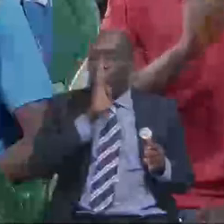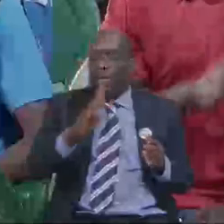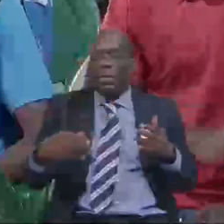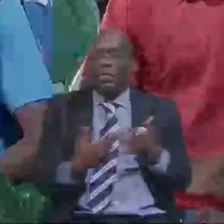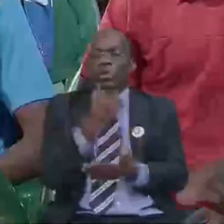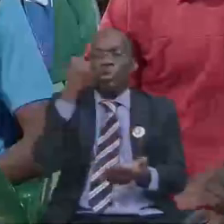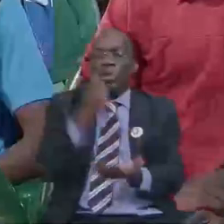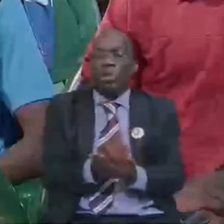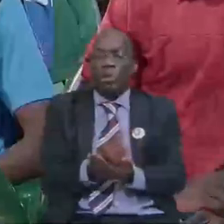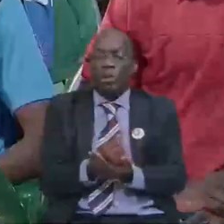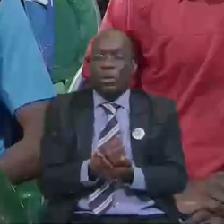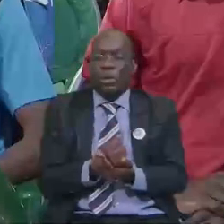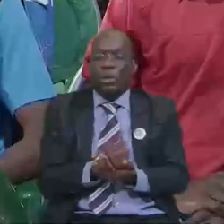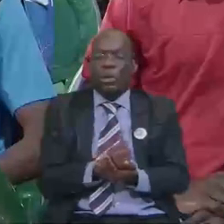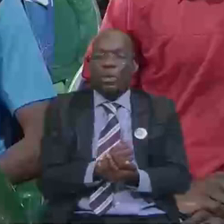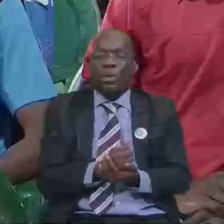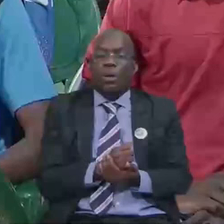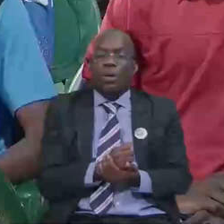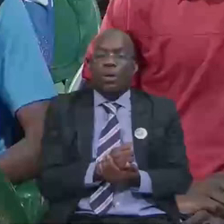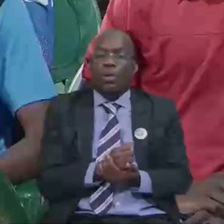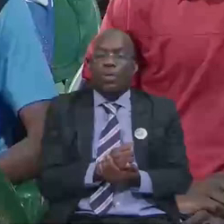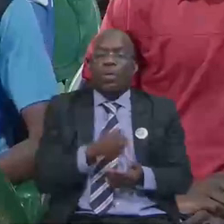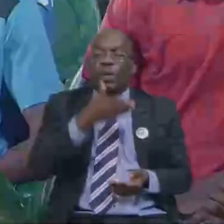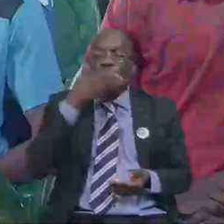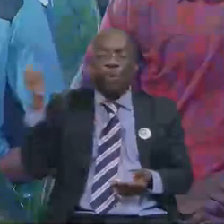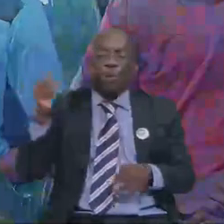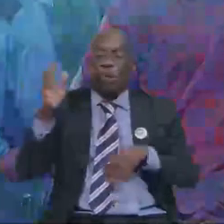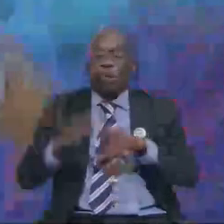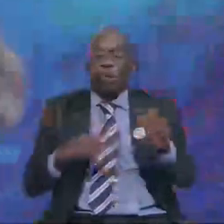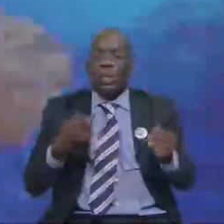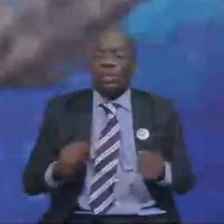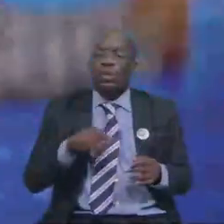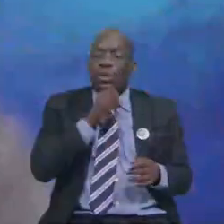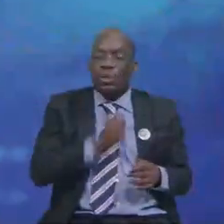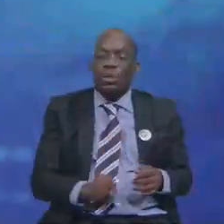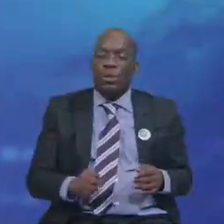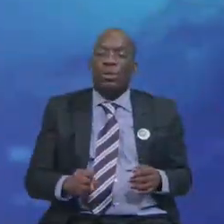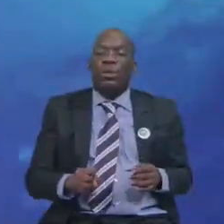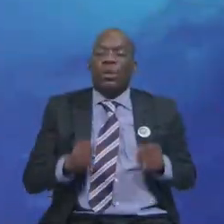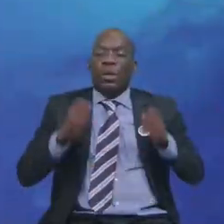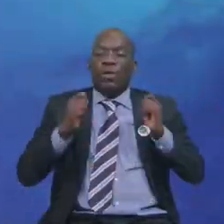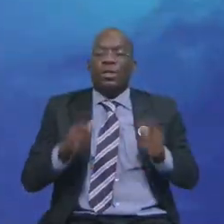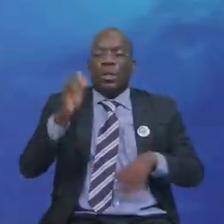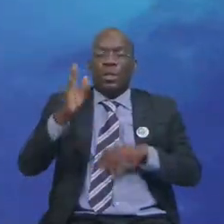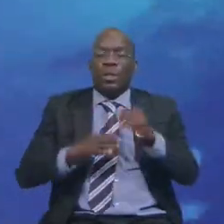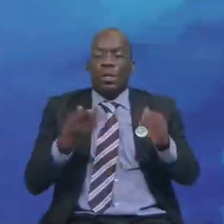plus élevé que l'ancien meilleur que l'ancien plus rapide que l'ancien